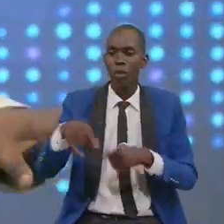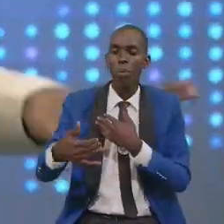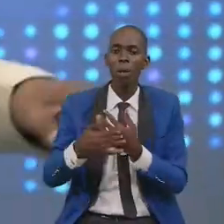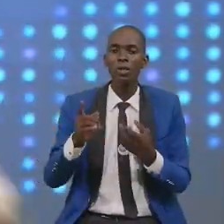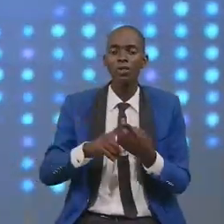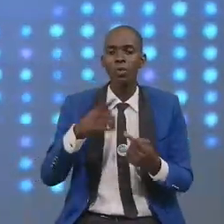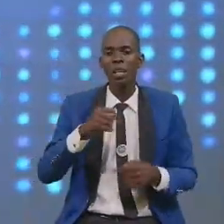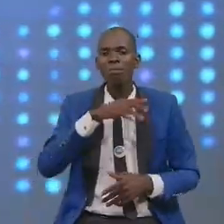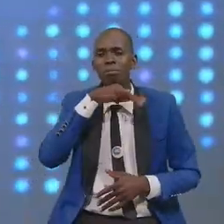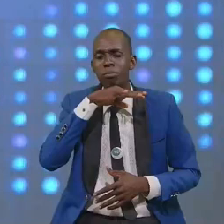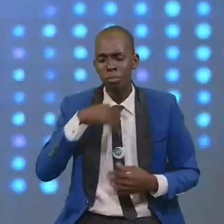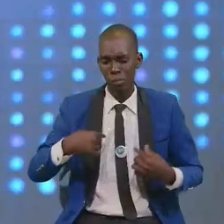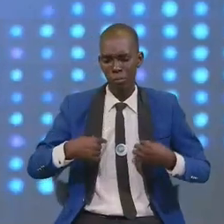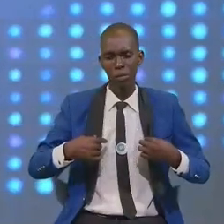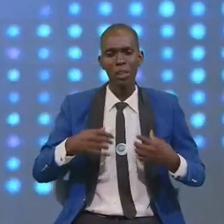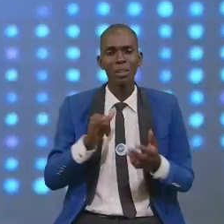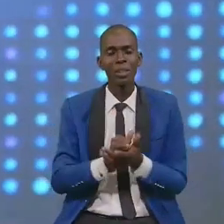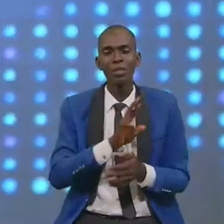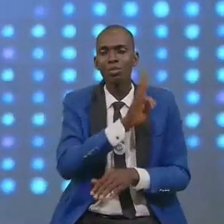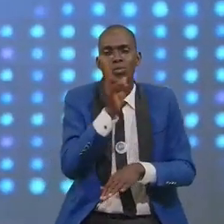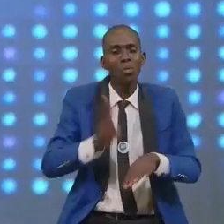qu'il portait avant